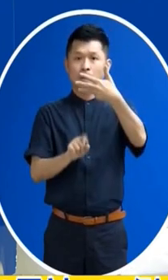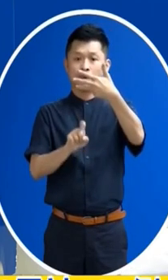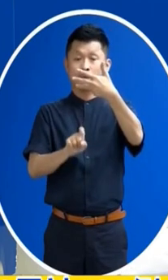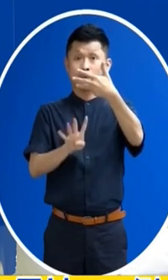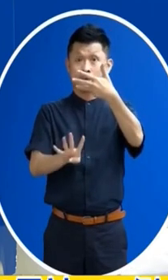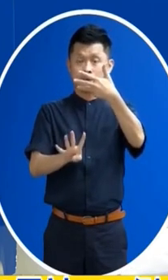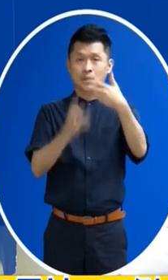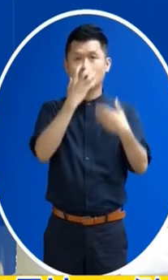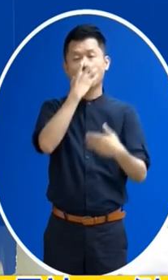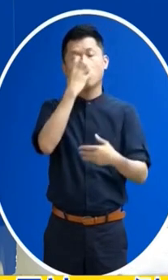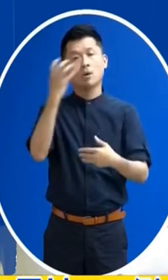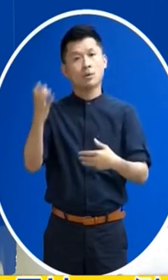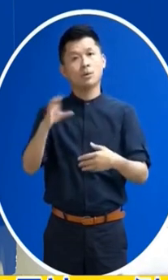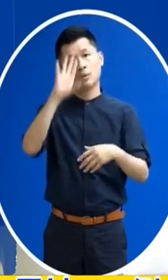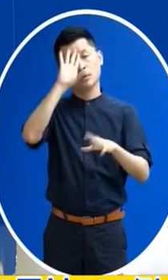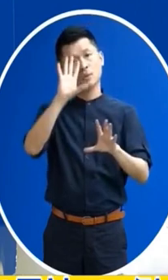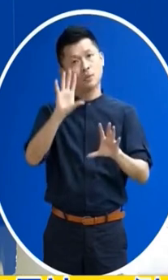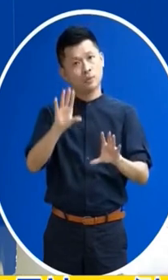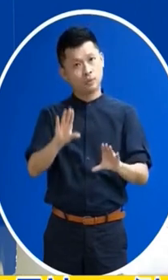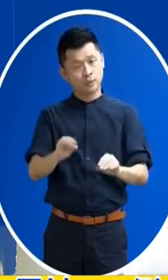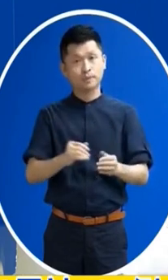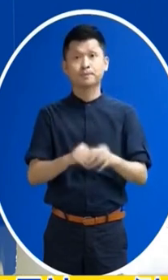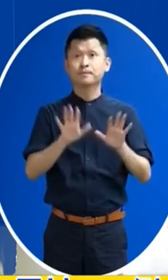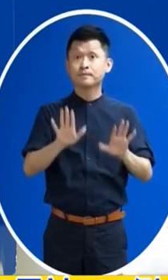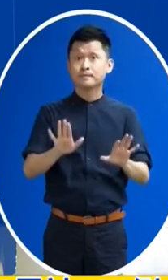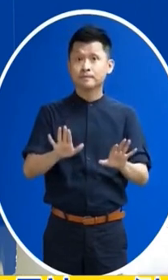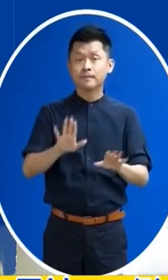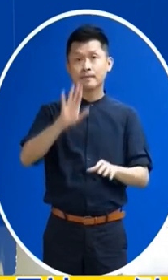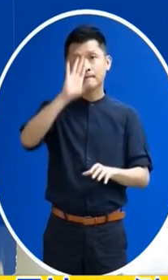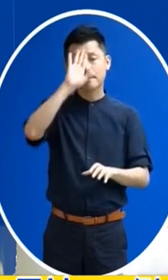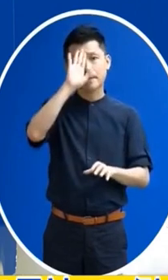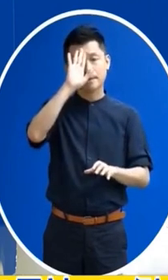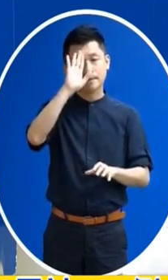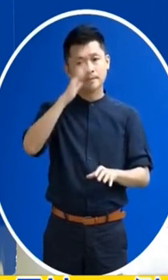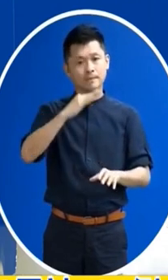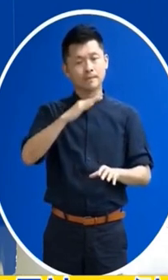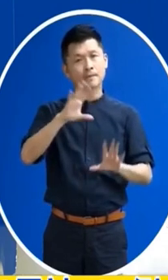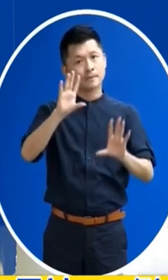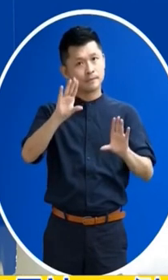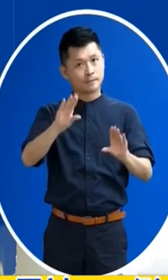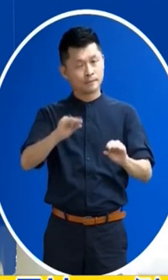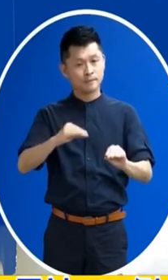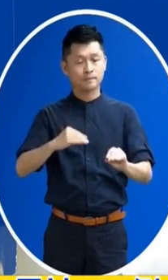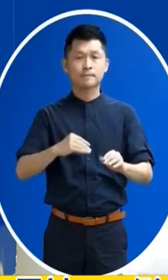除了呼吸器，那目前的状况是病况持续在恢复，